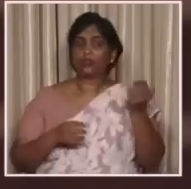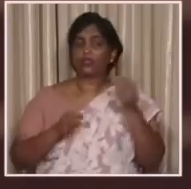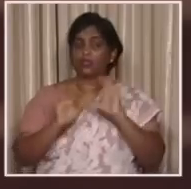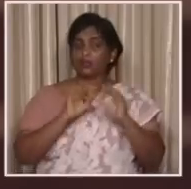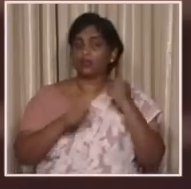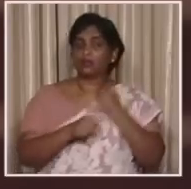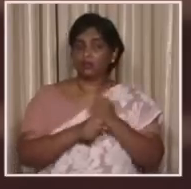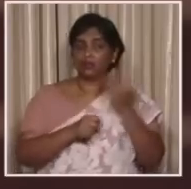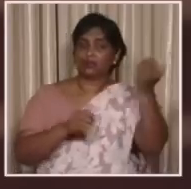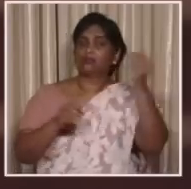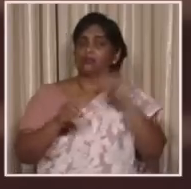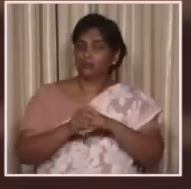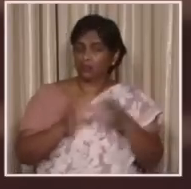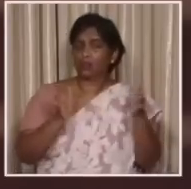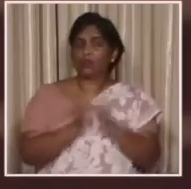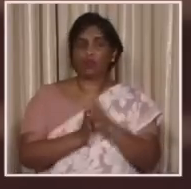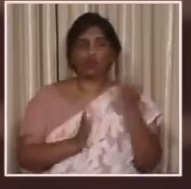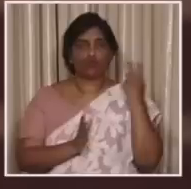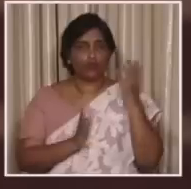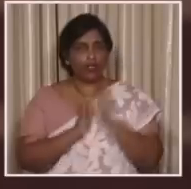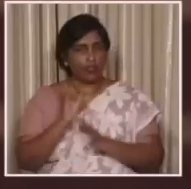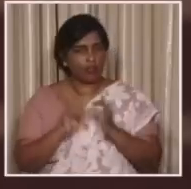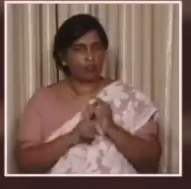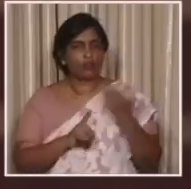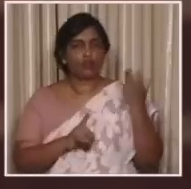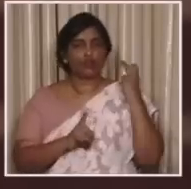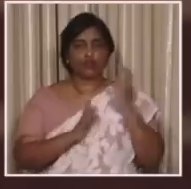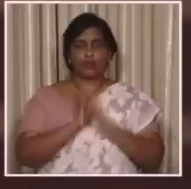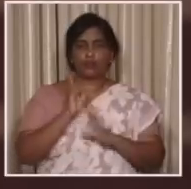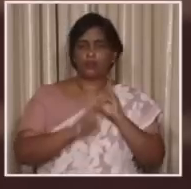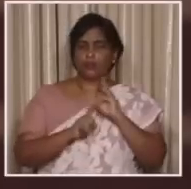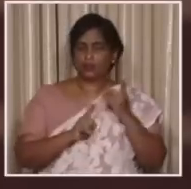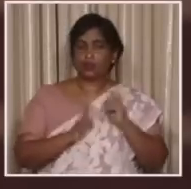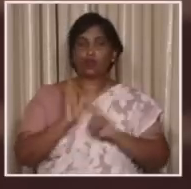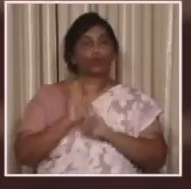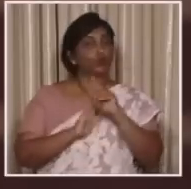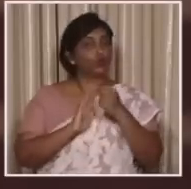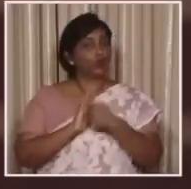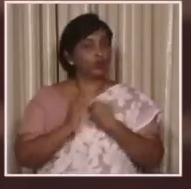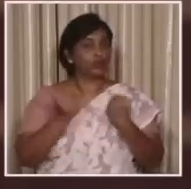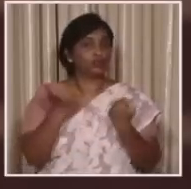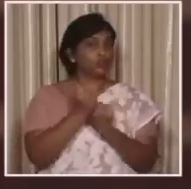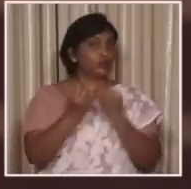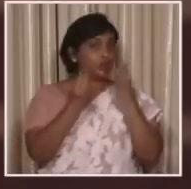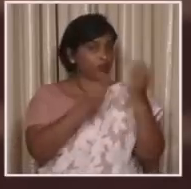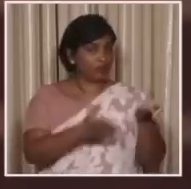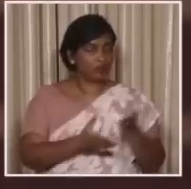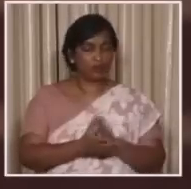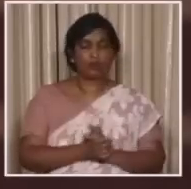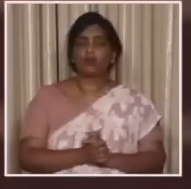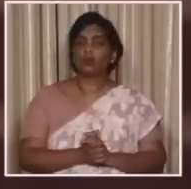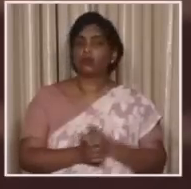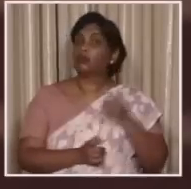යහපාලන ආණ්ඩුවේ කාලේ ඔබතුමාලත් එක්ක හිටියා මුස්ලිම් ඇමතිවරු හිටියා මුස්ලිම් මන්ත්‍රීවරු හිටියා උතුරු නැගෙනහිර සහයෝගය ඔබතුමාලට තිබුණේ.